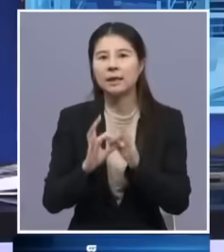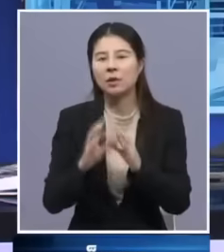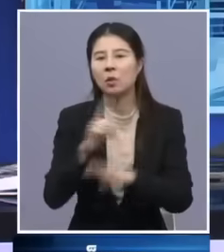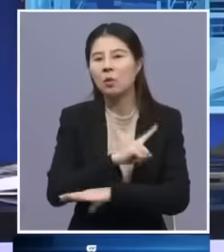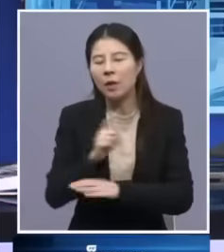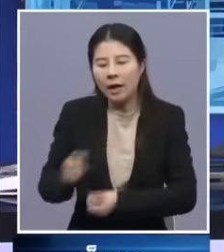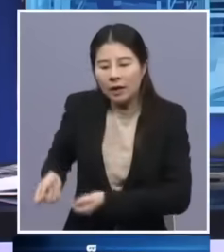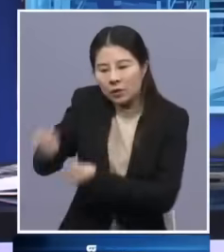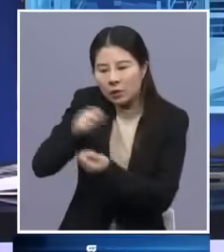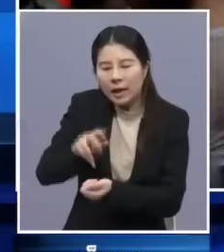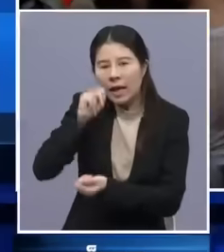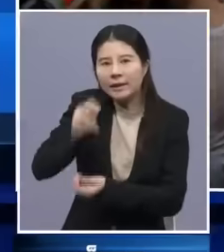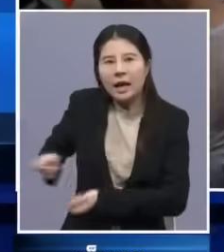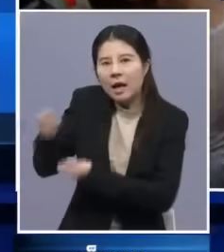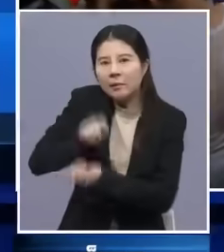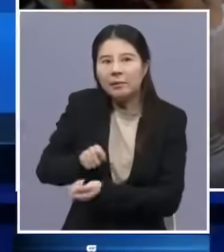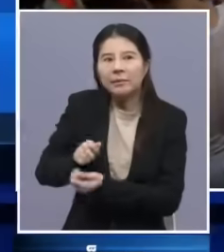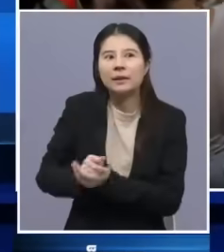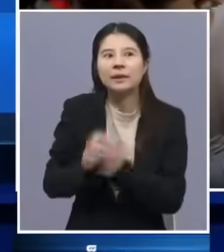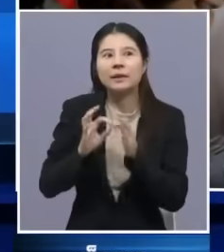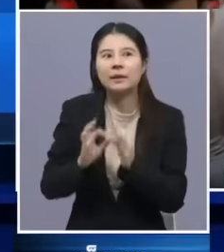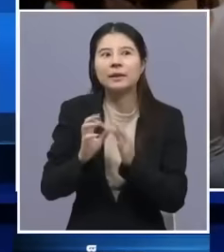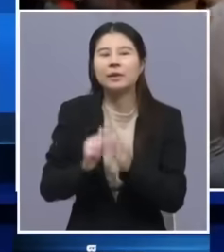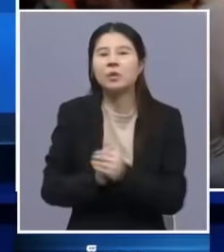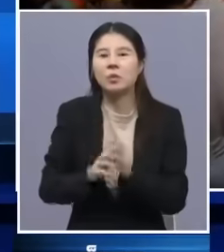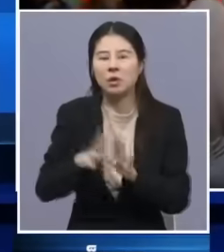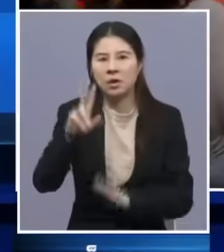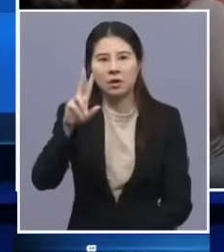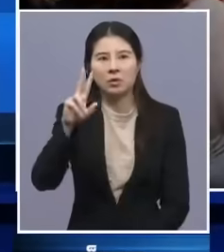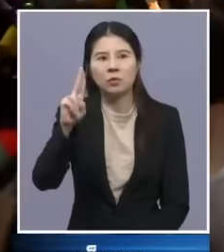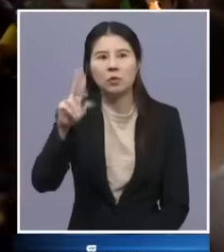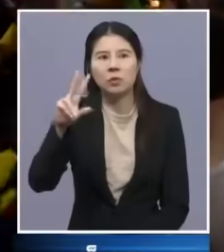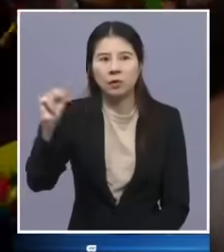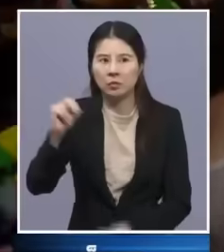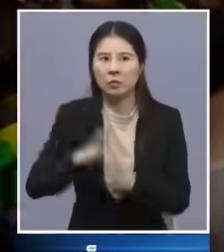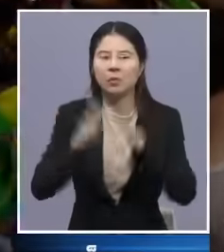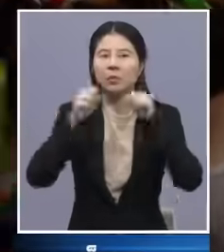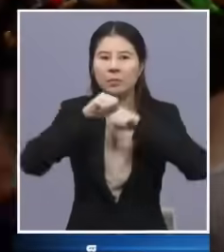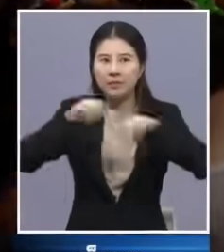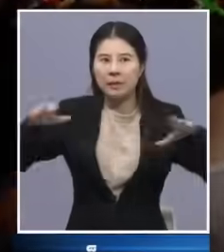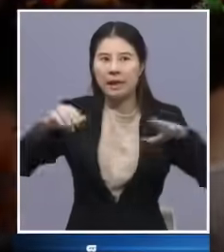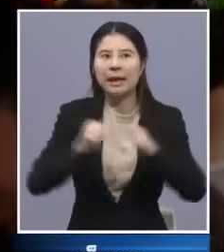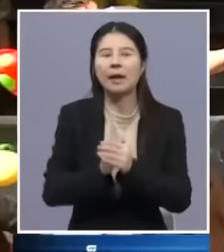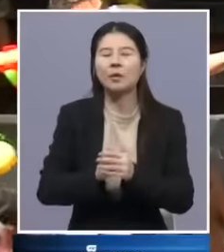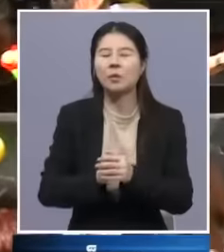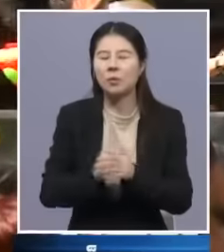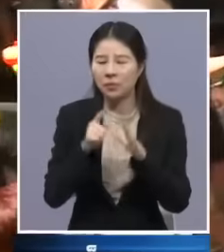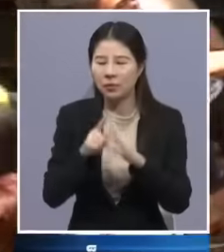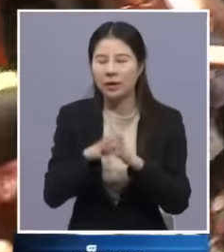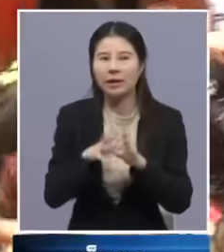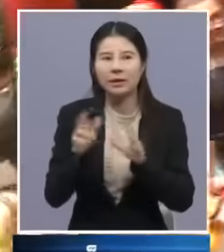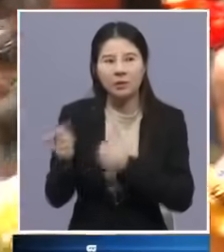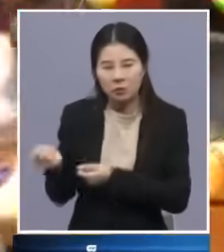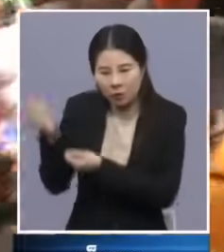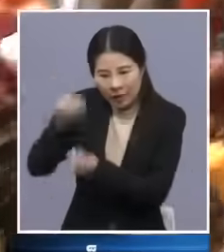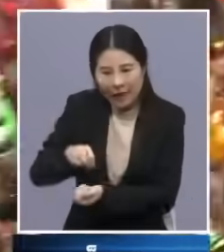ป็นมรดกทางวัฒนธรรมที่จับต้องไม่ได้ของมวลมนุษยชาตินะครับเมื่อวานนี้เจอท่านนายกท่านนายกก็ดีใจนะฮะแล้วก็กล่าวแสด